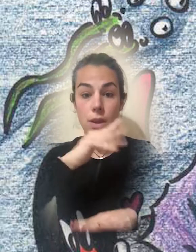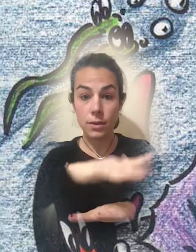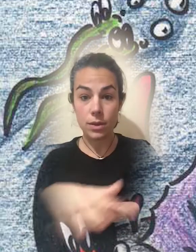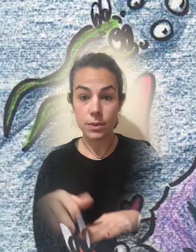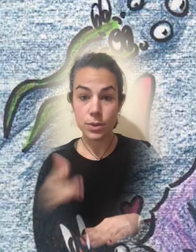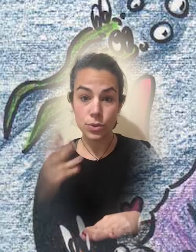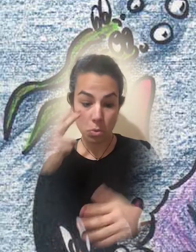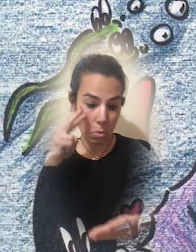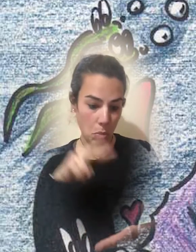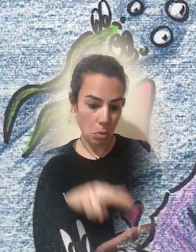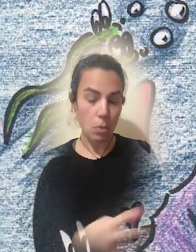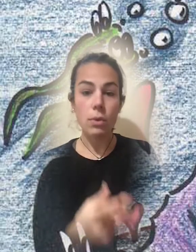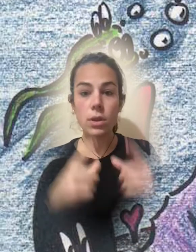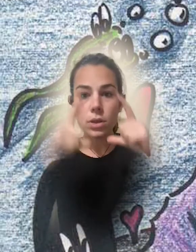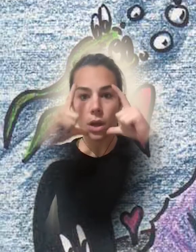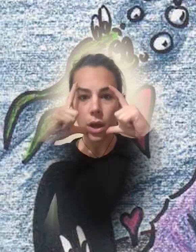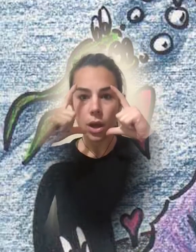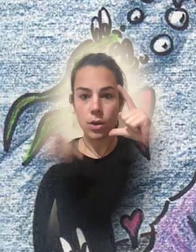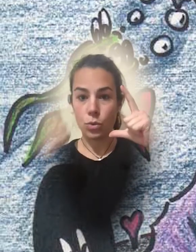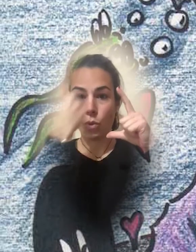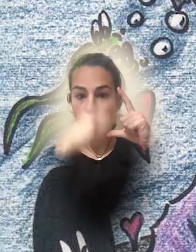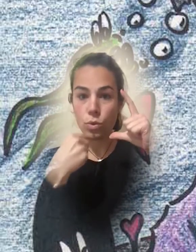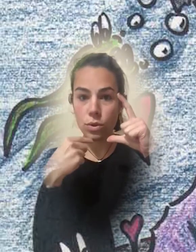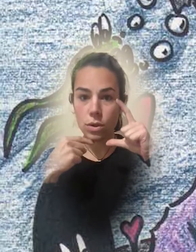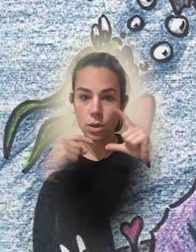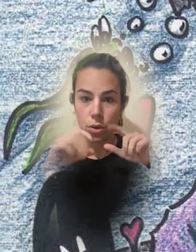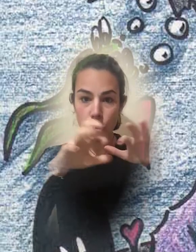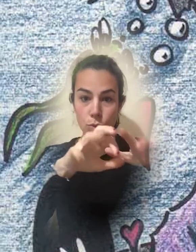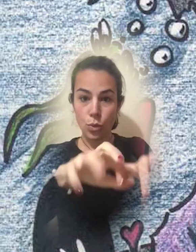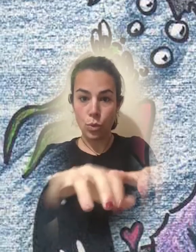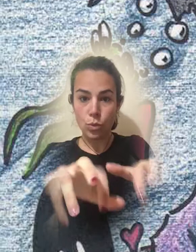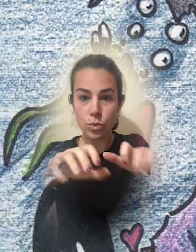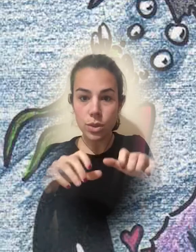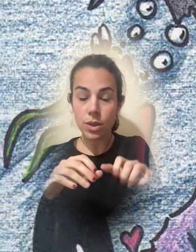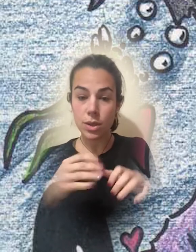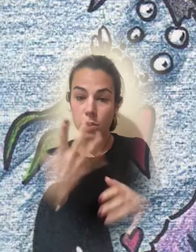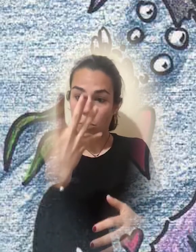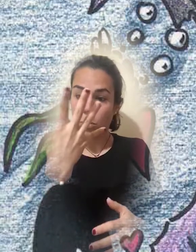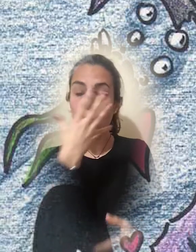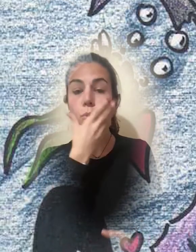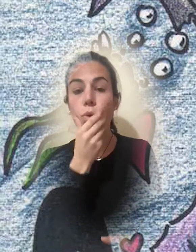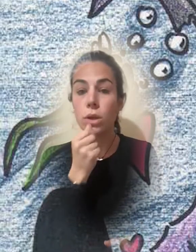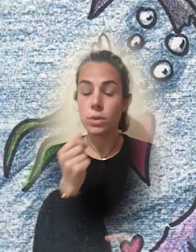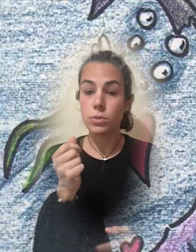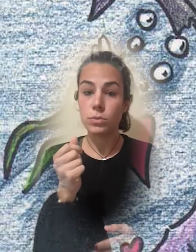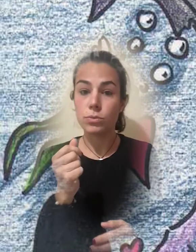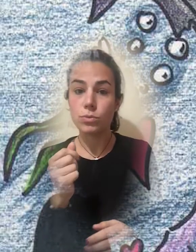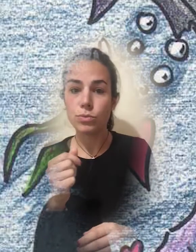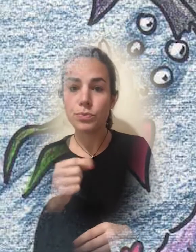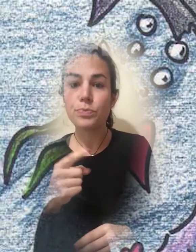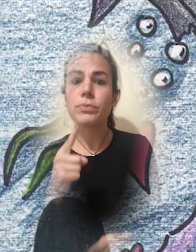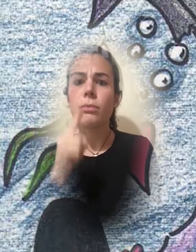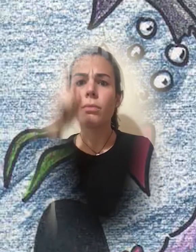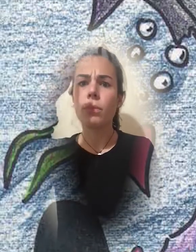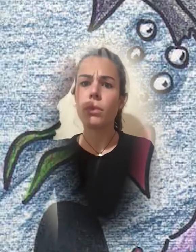a mirallar-se la seva cara rodona, les seves potes llargues i les seves